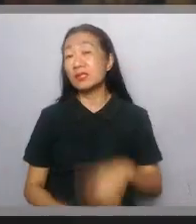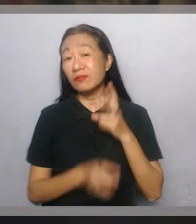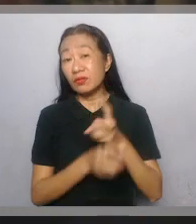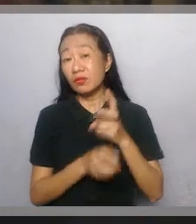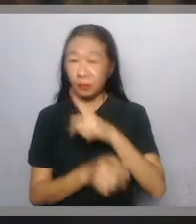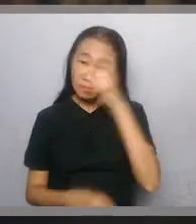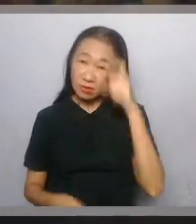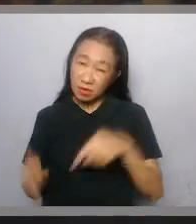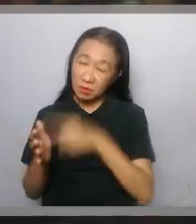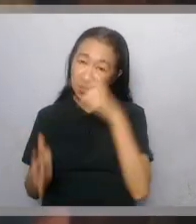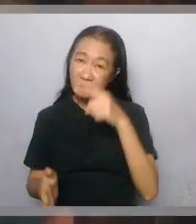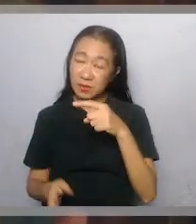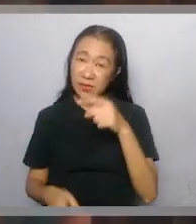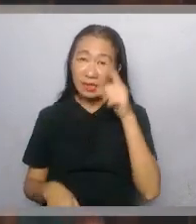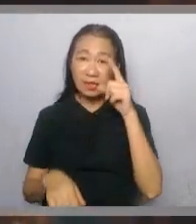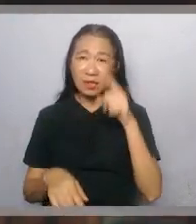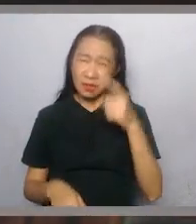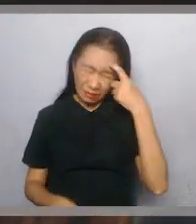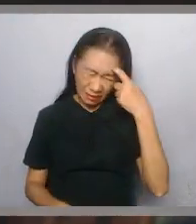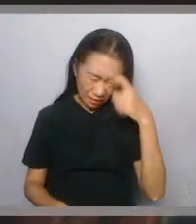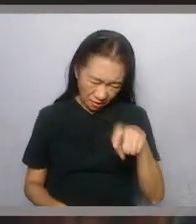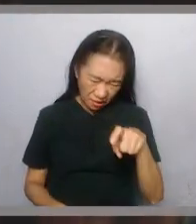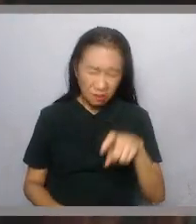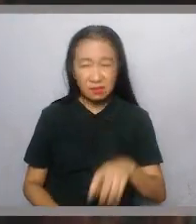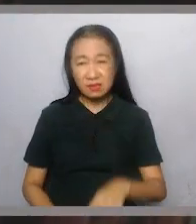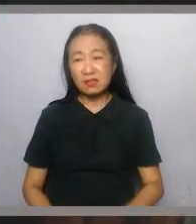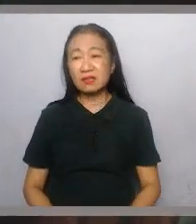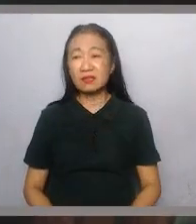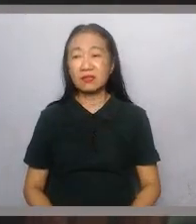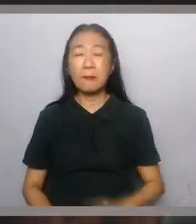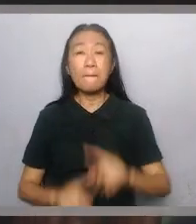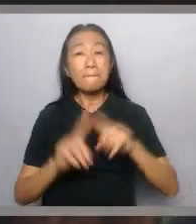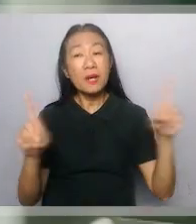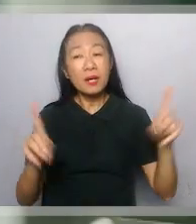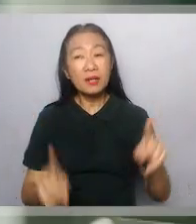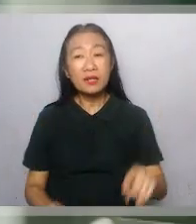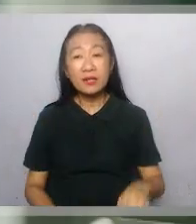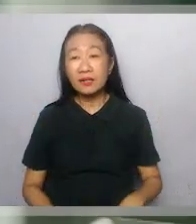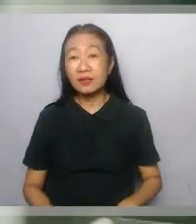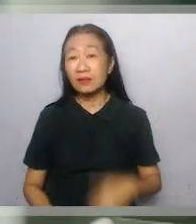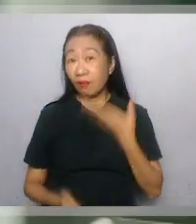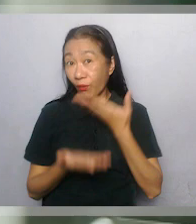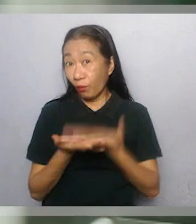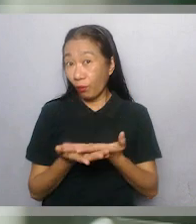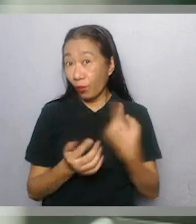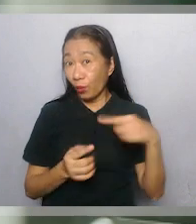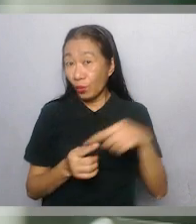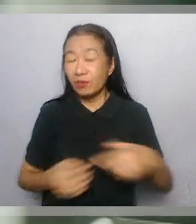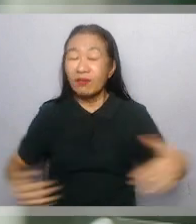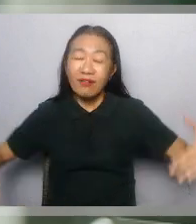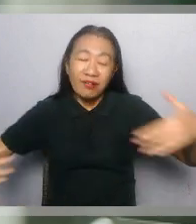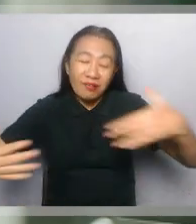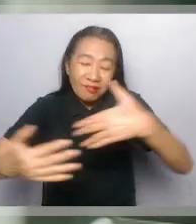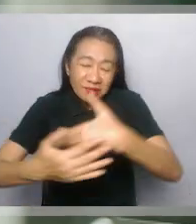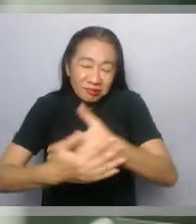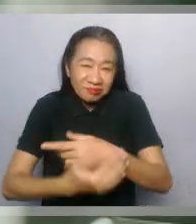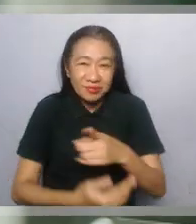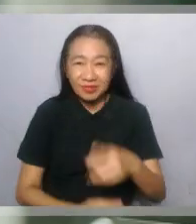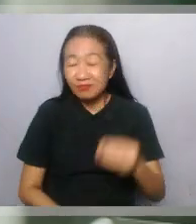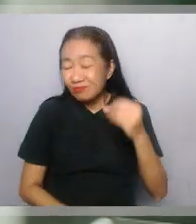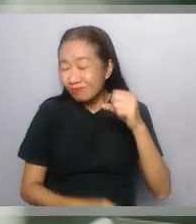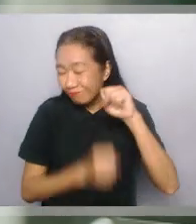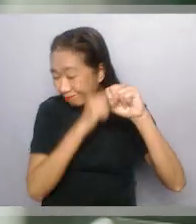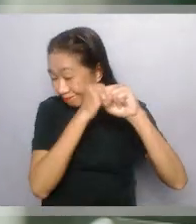Kasi mahirap kasi minsan hindi mo siya naiintindihan. Pero masarap kapag ka niyayakap ka